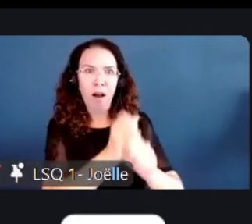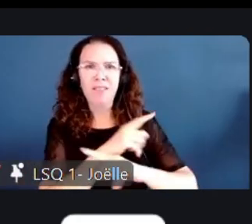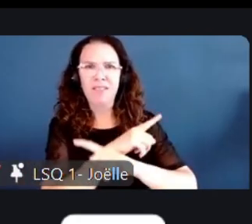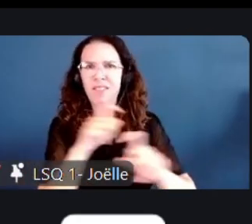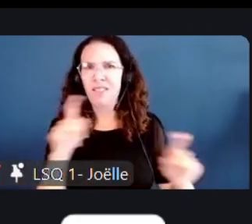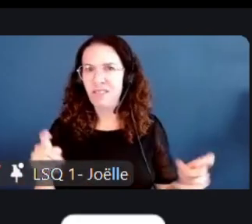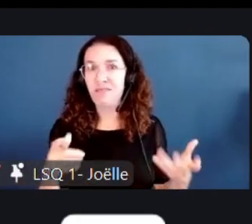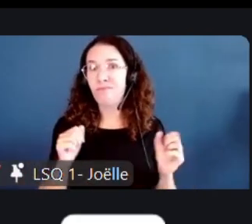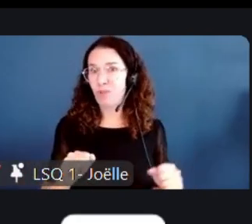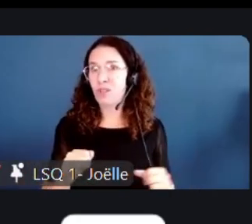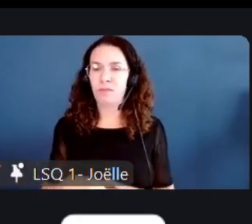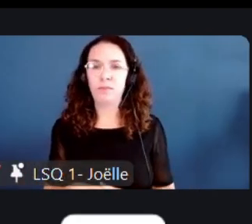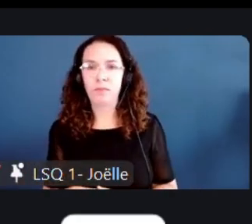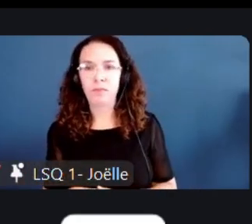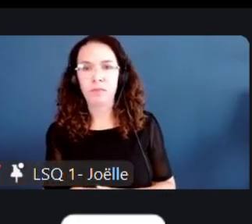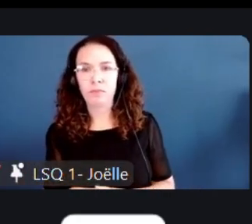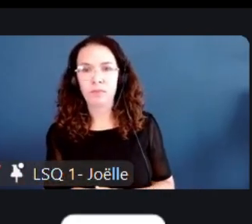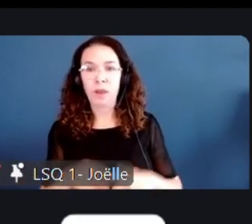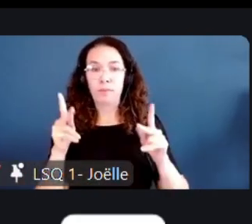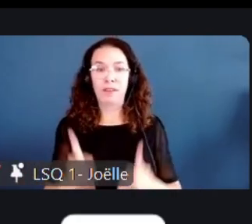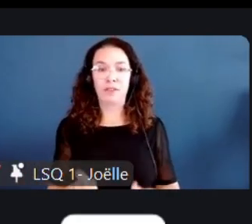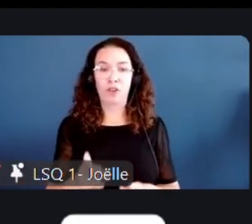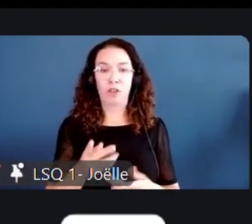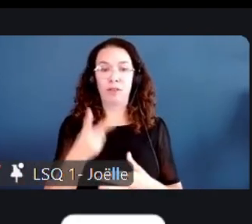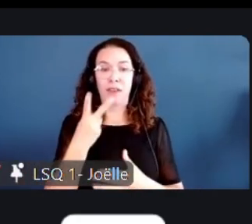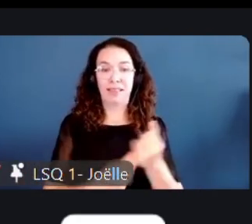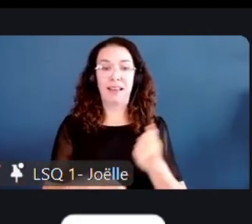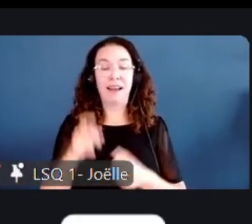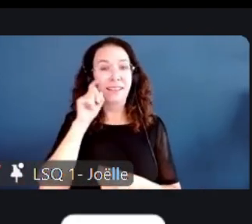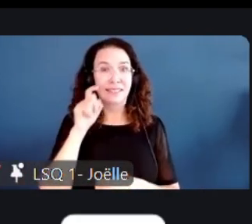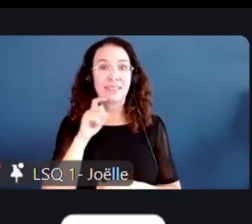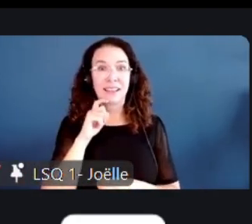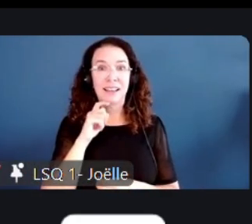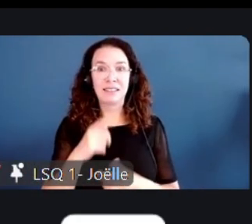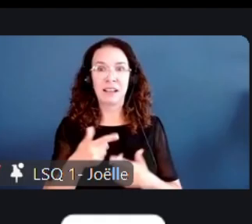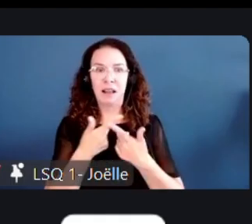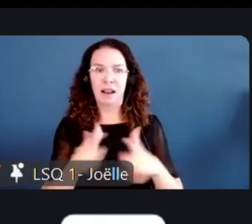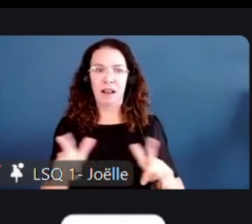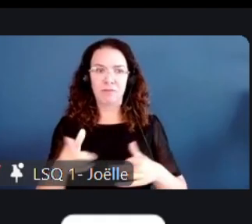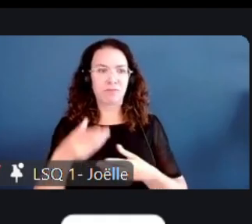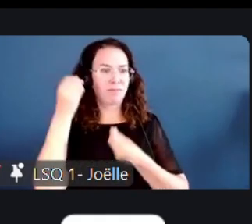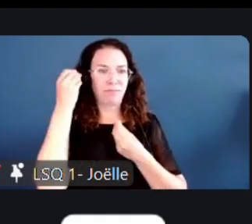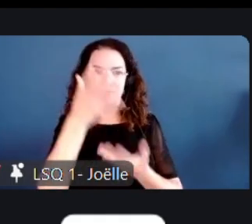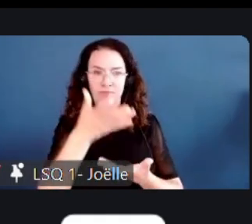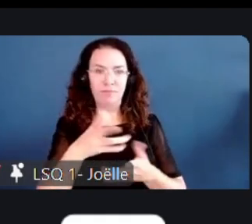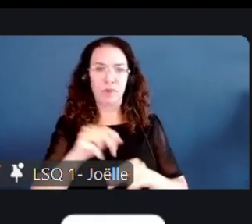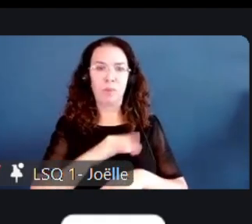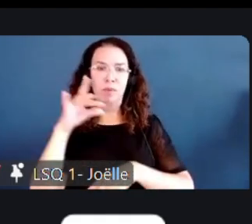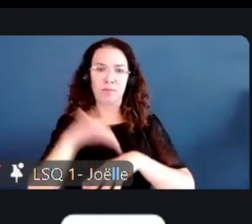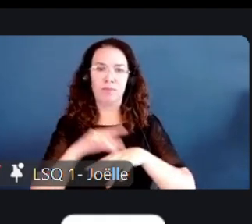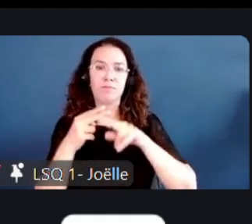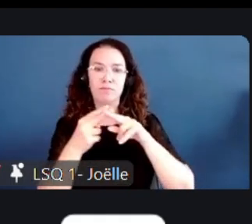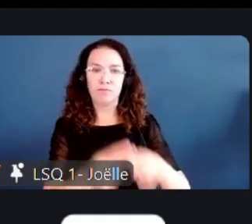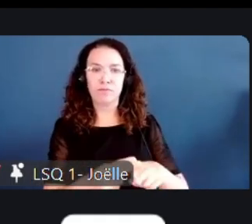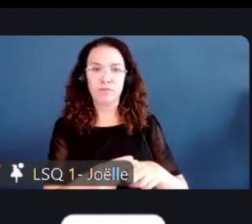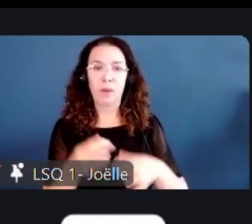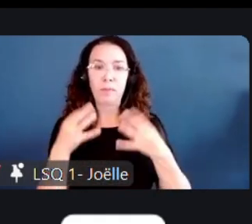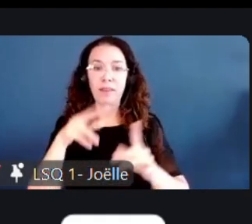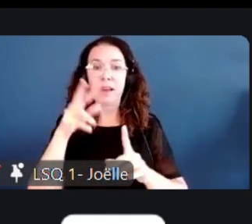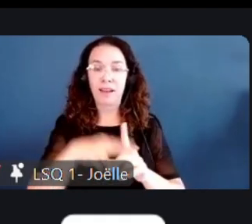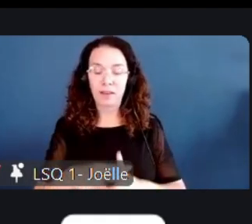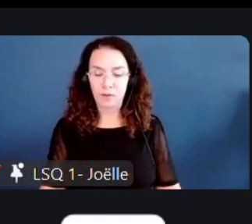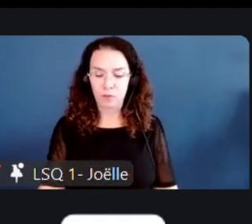intersexes. Les personnes intersexes rapportent aussi l'usage d'un langage non informatif et pathologisant lors des